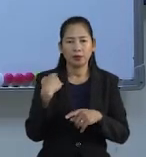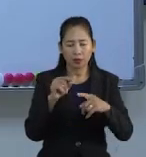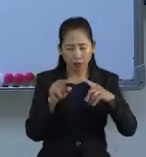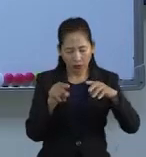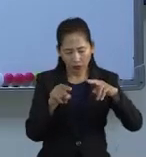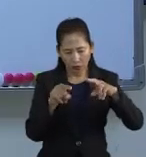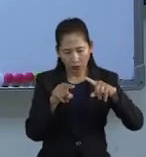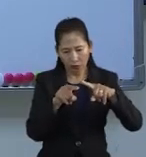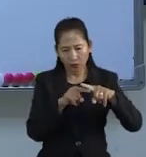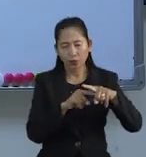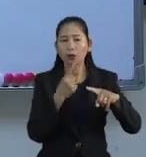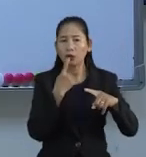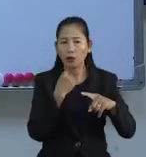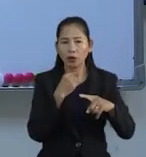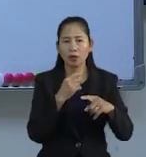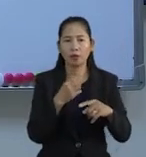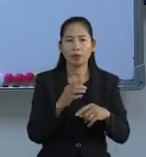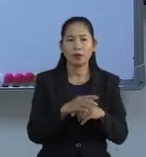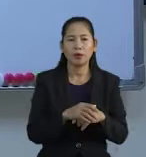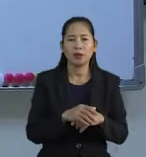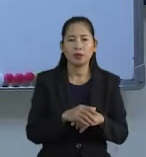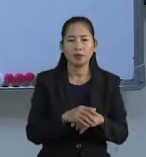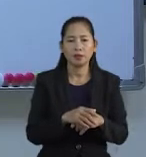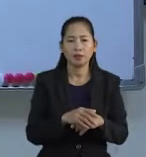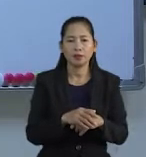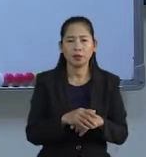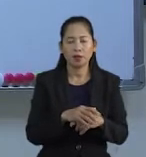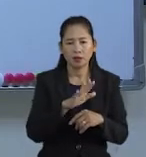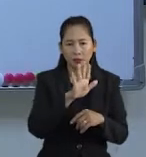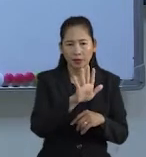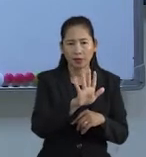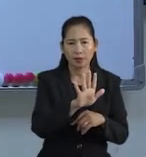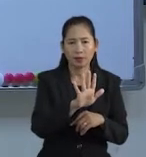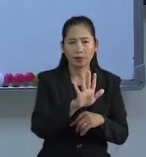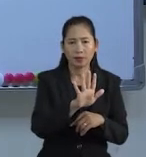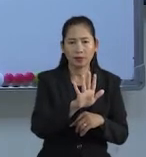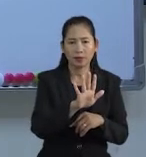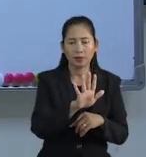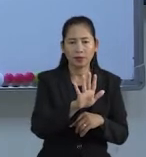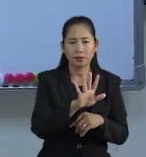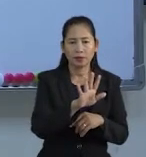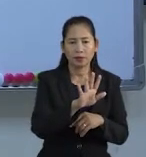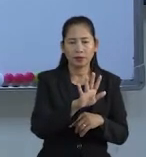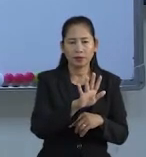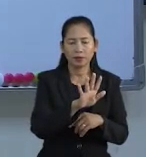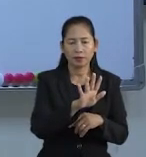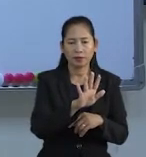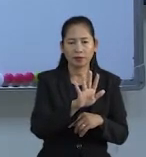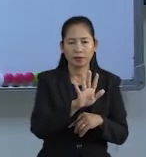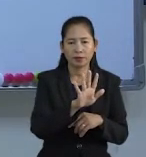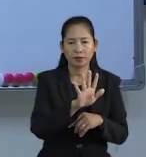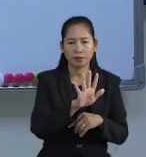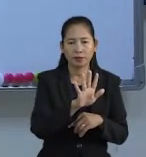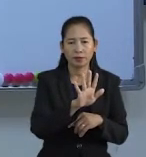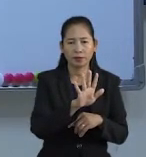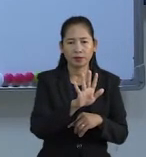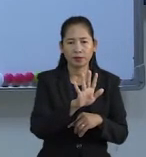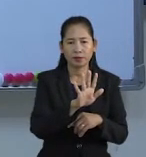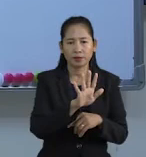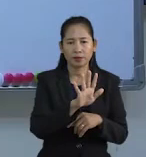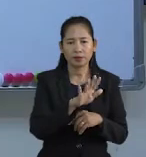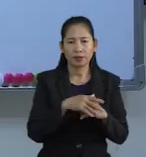cùng nút rồi hóm cái áo dương rồi làm lại chẳng cứ lấy má con và cứ lấy pram và lấy